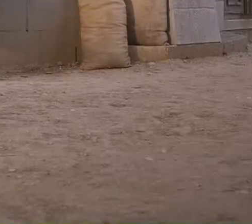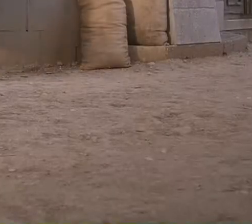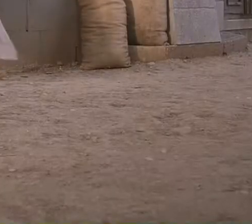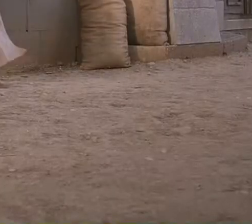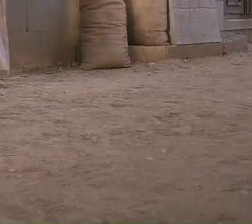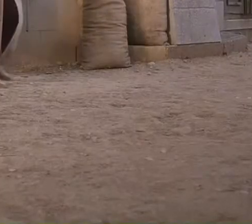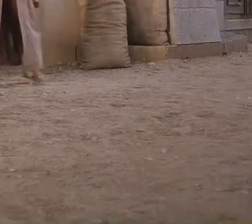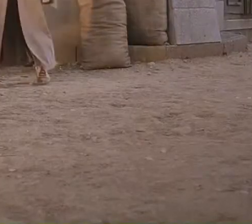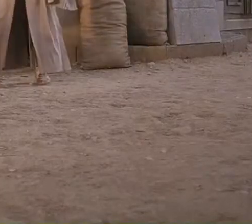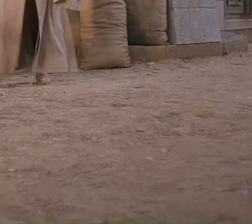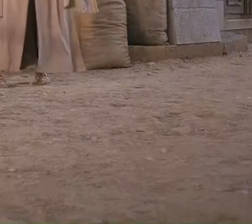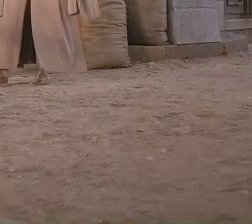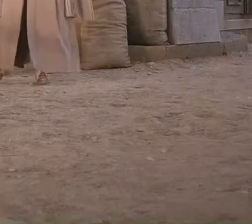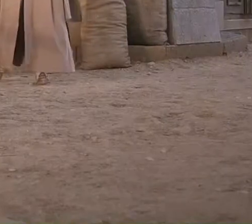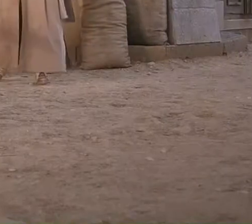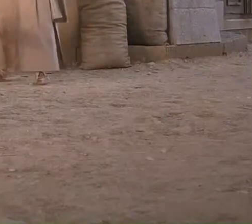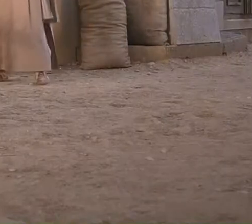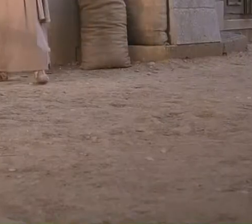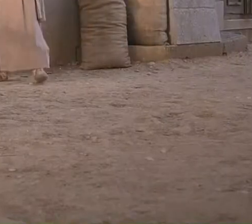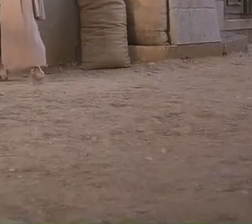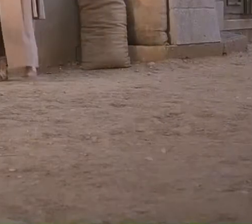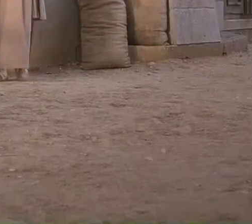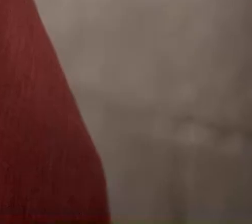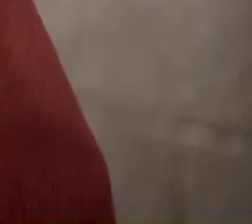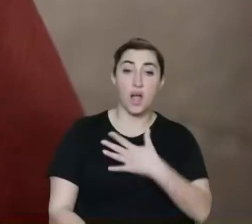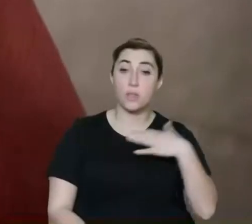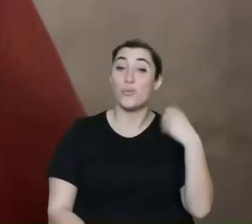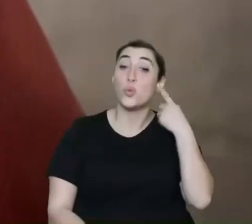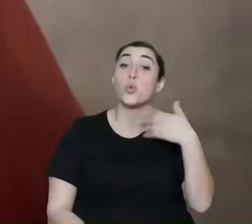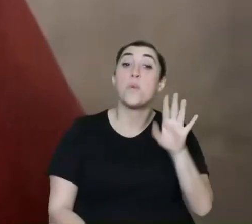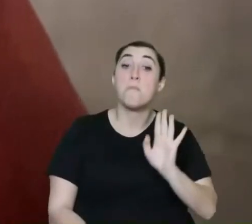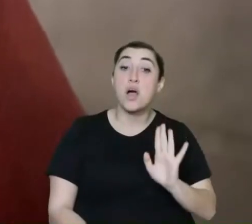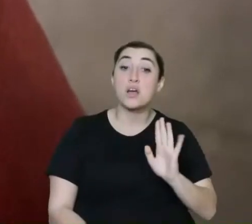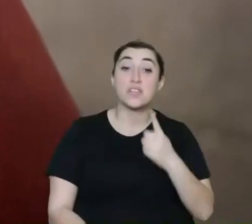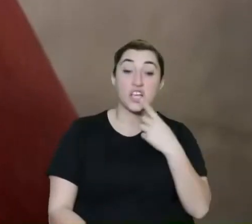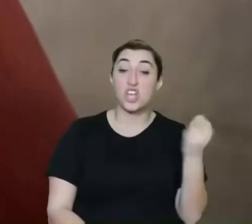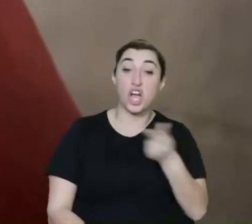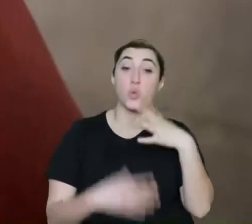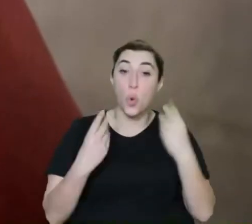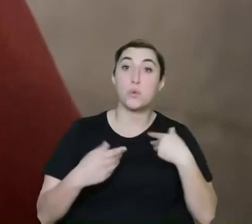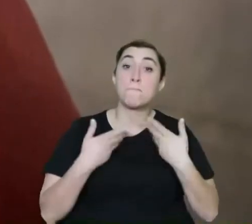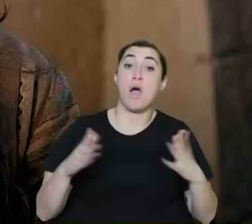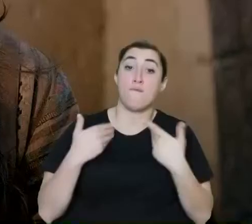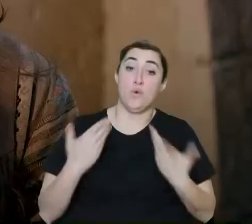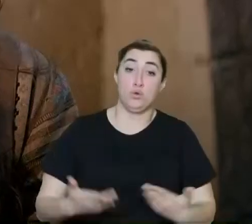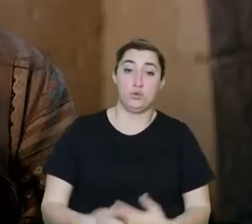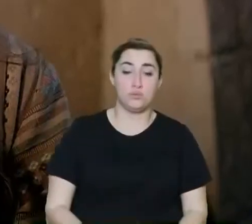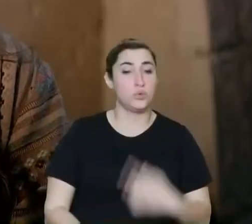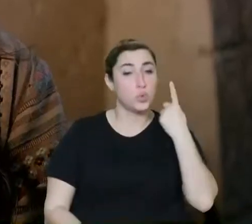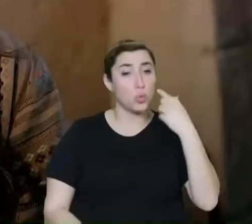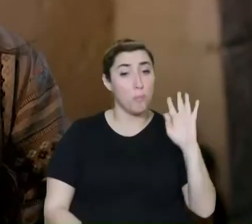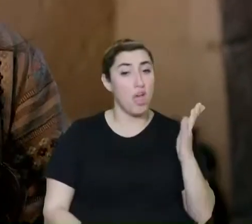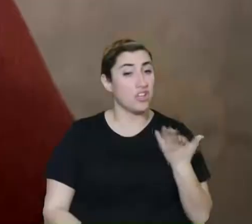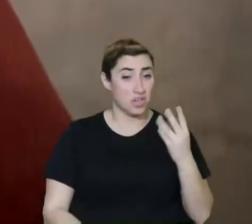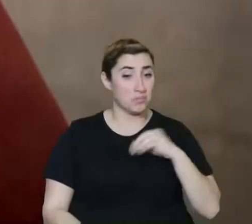Bacım Sultan Kira'yı uğurluyor. Birlikte sokağa çıktılar. Anam duymaya sakın. Ağzından kaçırıverirsin, mahvolurum sonra.